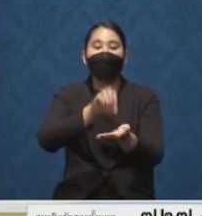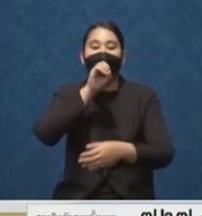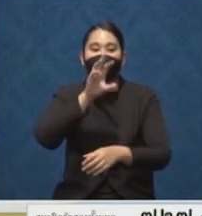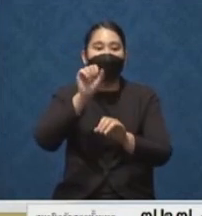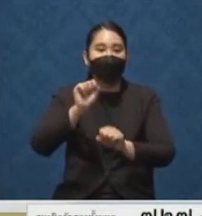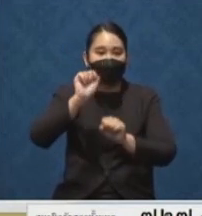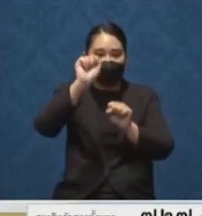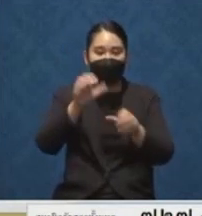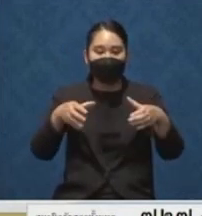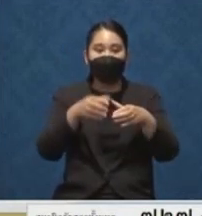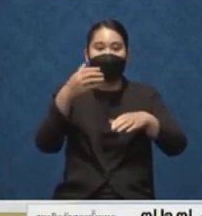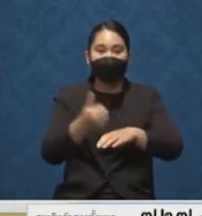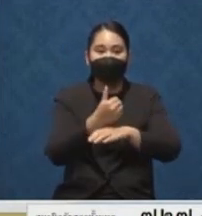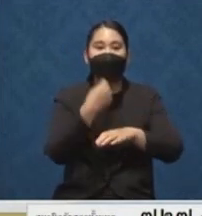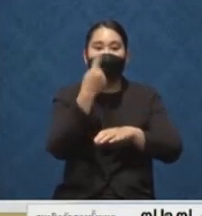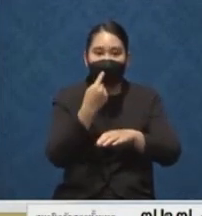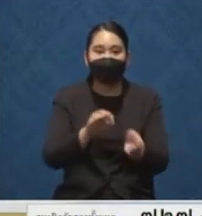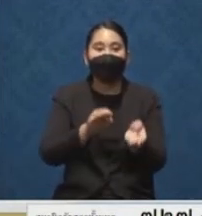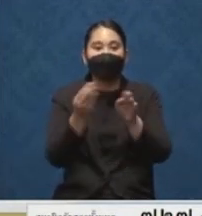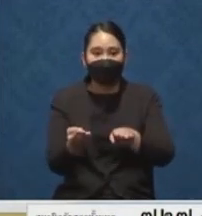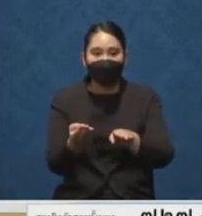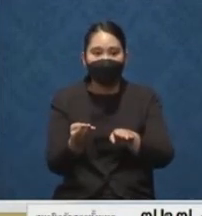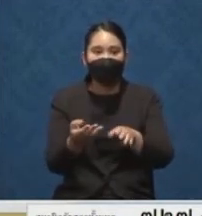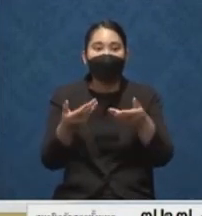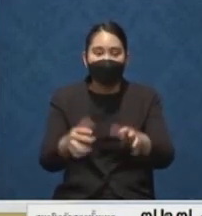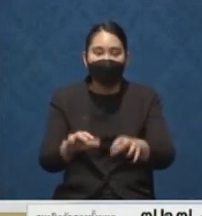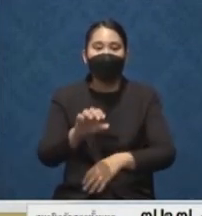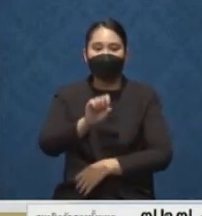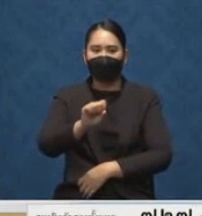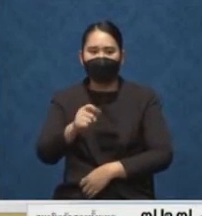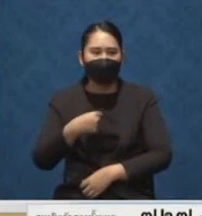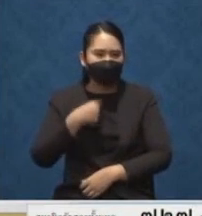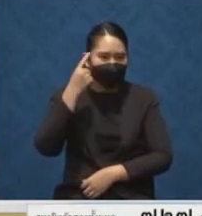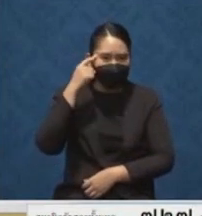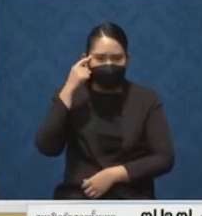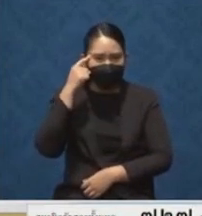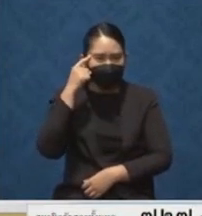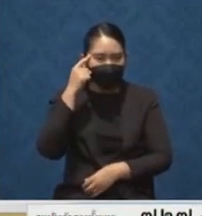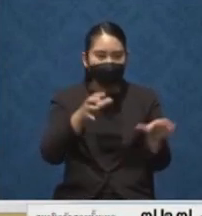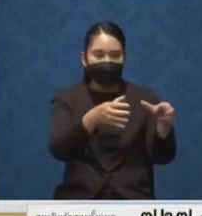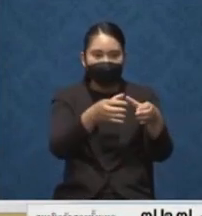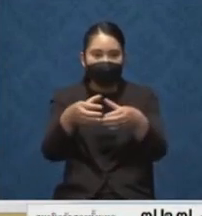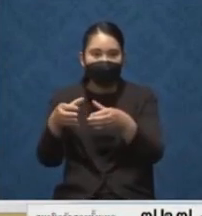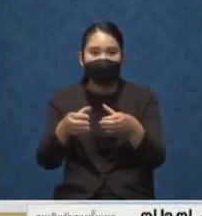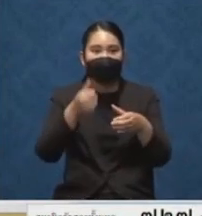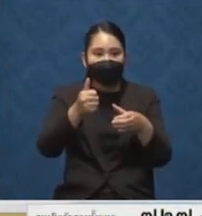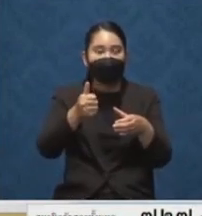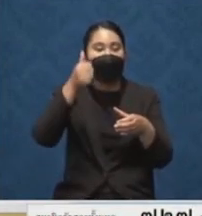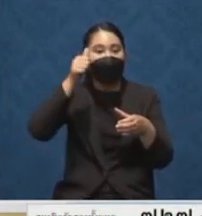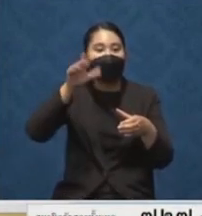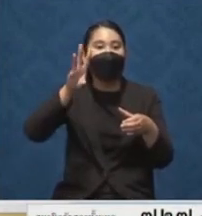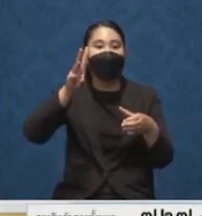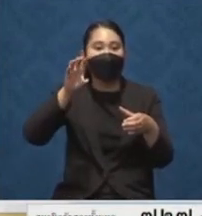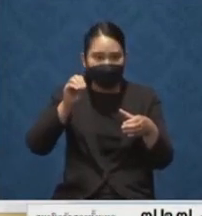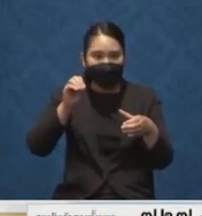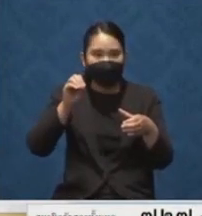ถูกยุบไปให้สมาชิกพรรคเนี่ยนะครับสามารถหาพรรคอื่นได้ภายใน60วัน